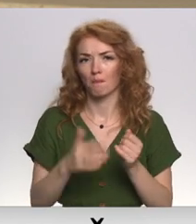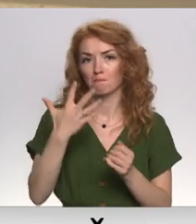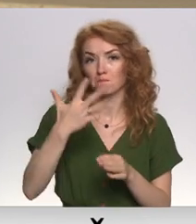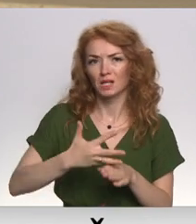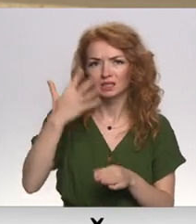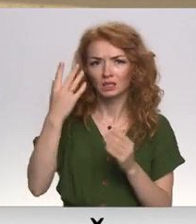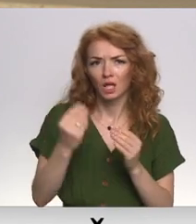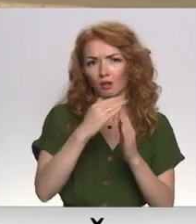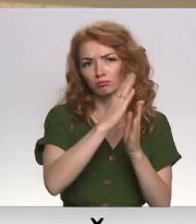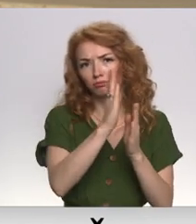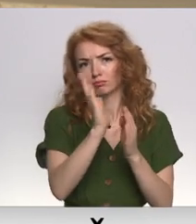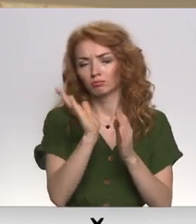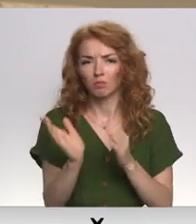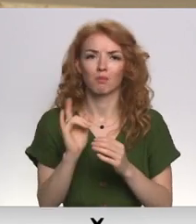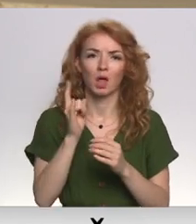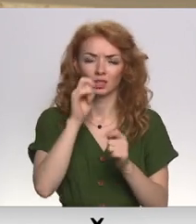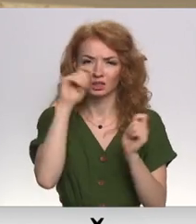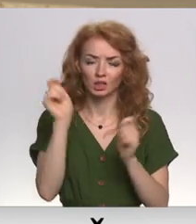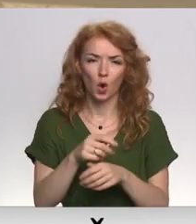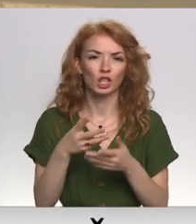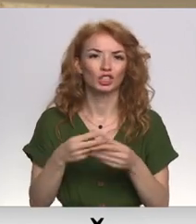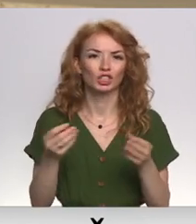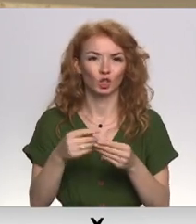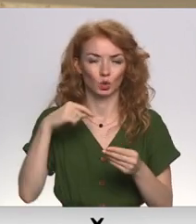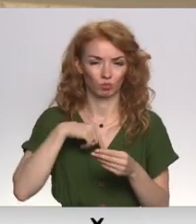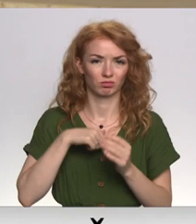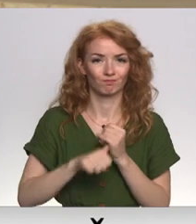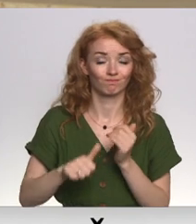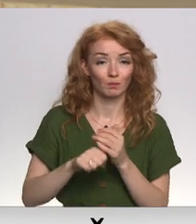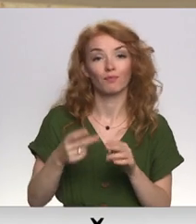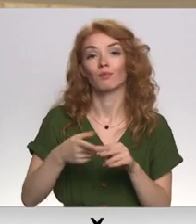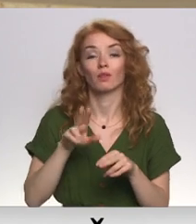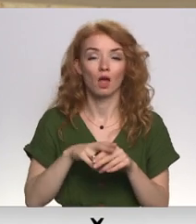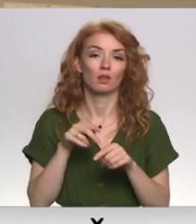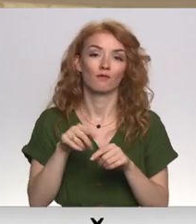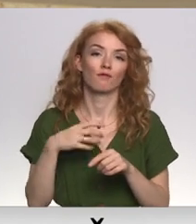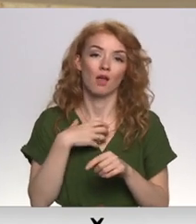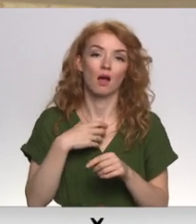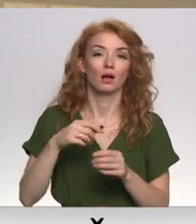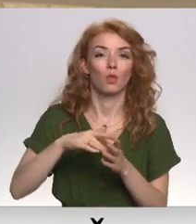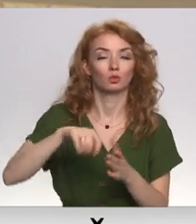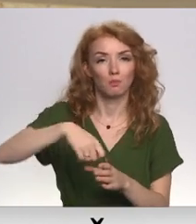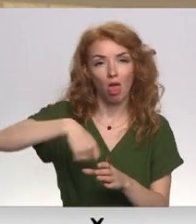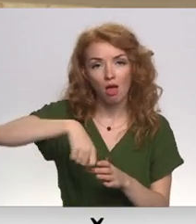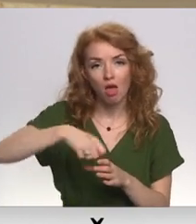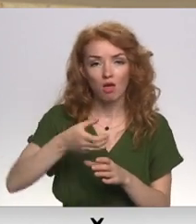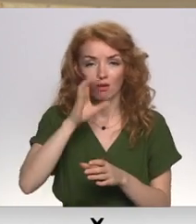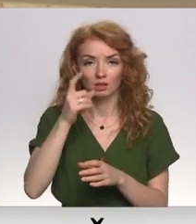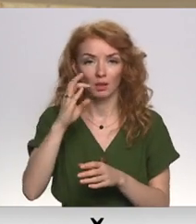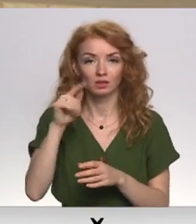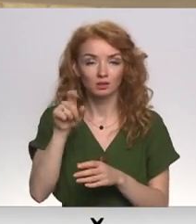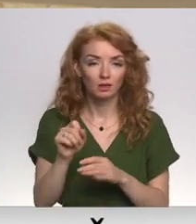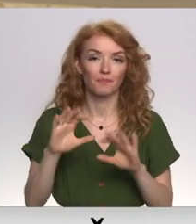reizes dienā, ja, un bērns zaudē lielu šķidrumu apjomu, tad noteikti šie ir šie caureju mazinošie līdzekļi, ja, piemēram, smekta